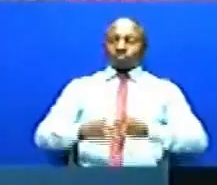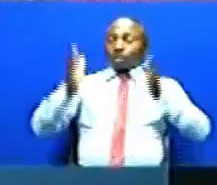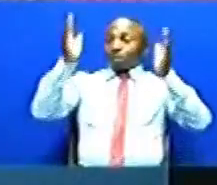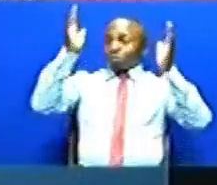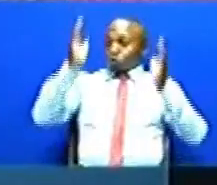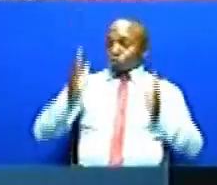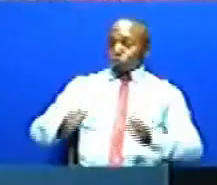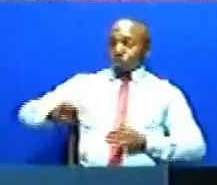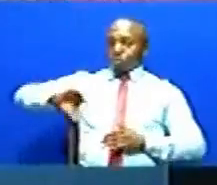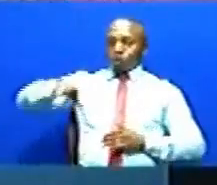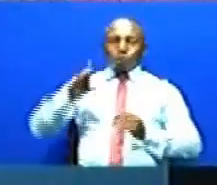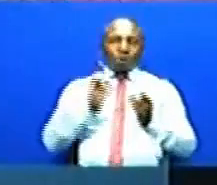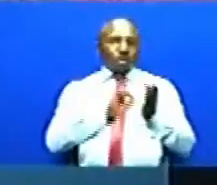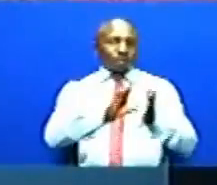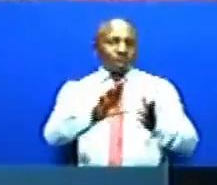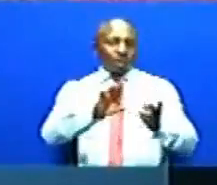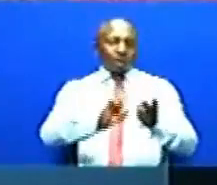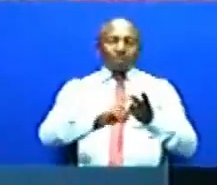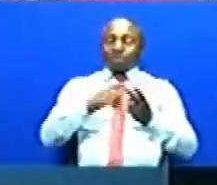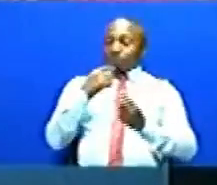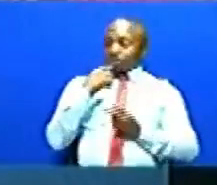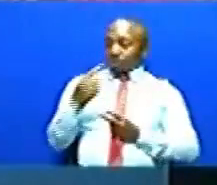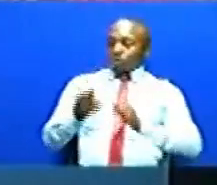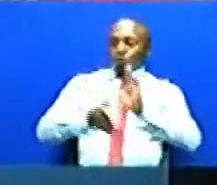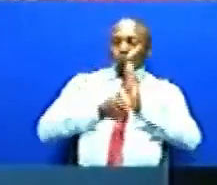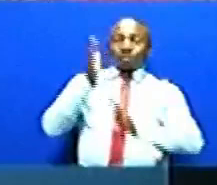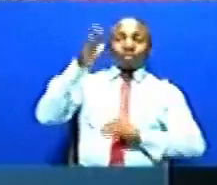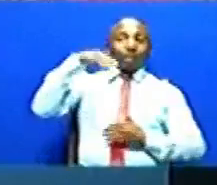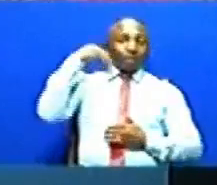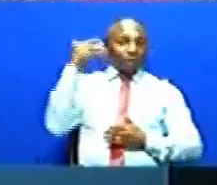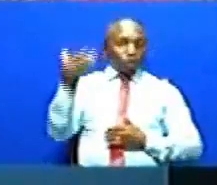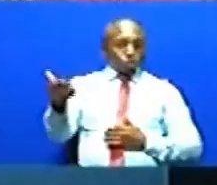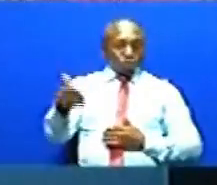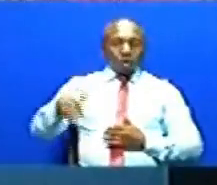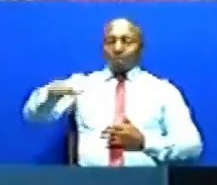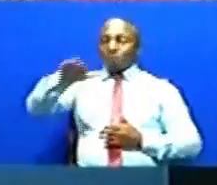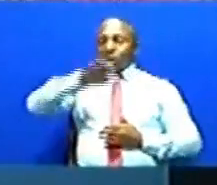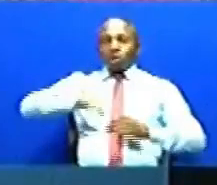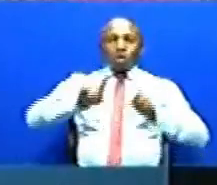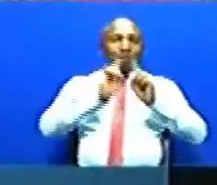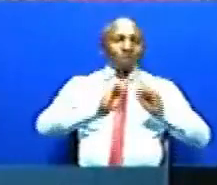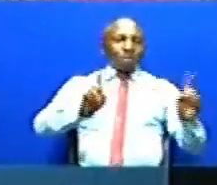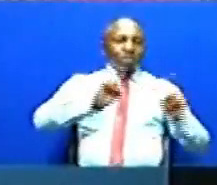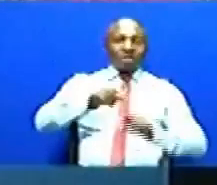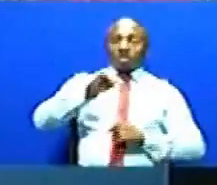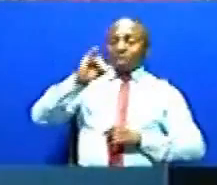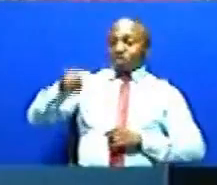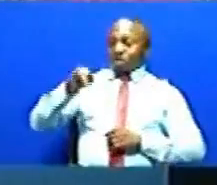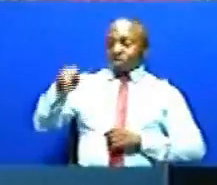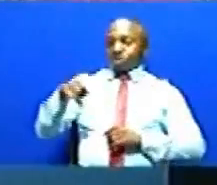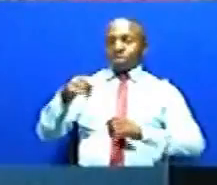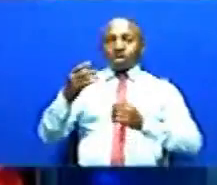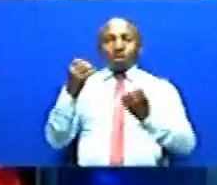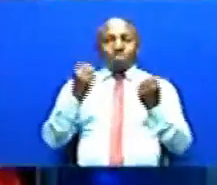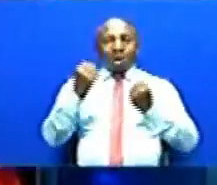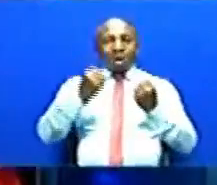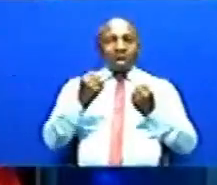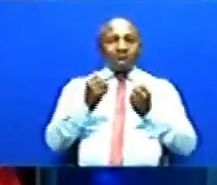Mkuu wa mkoa wa Dar es Salaam Paul Makonda amesema kuanzia kesho maeneo mbalimbali ya jiji hilo yatapitishwa magari